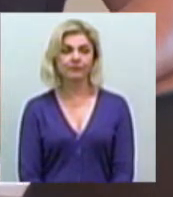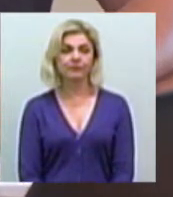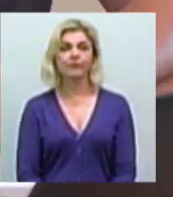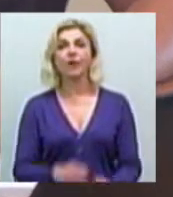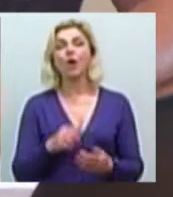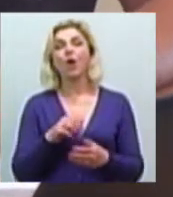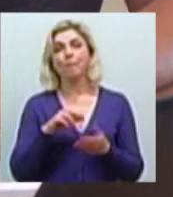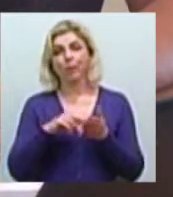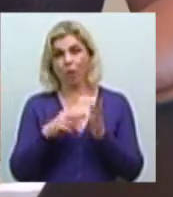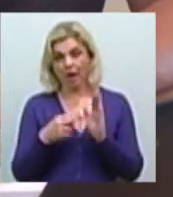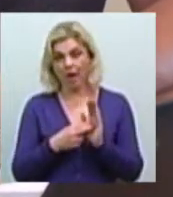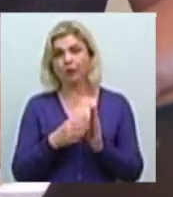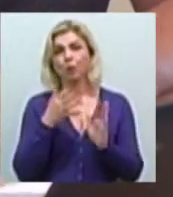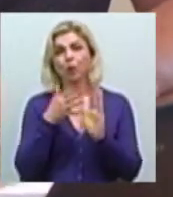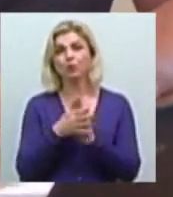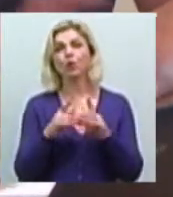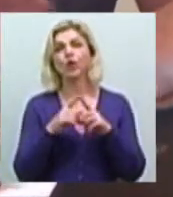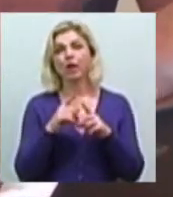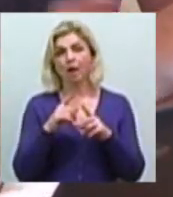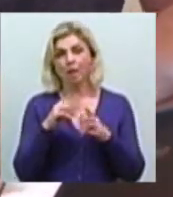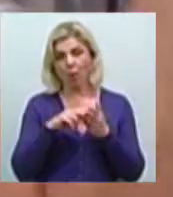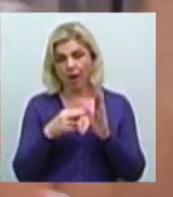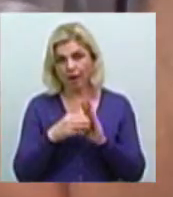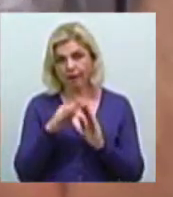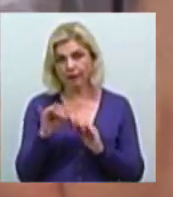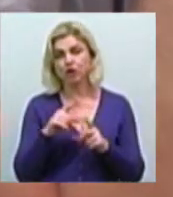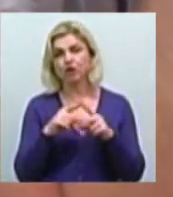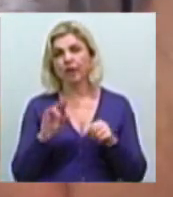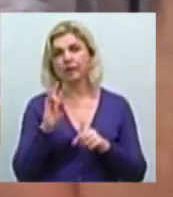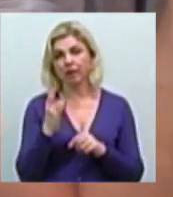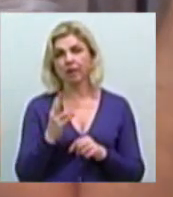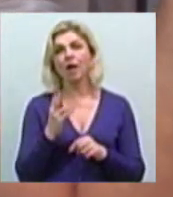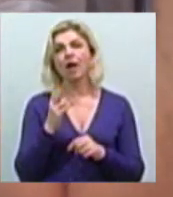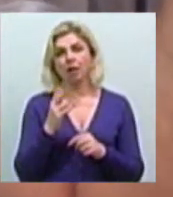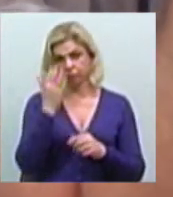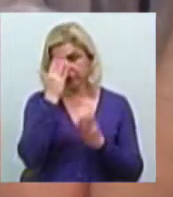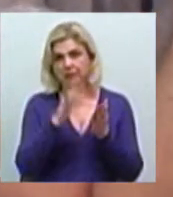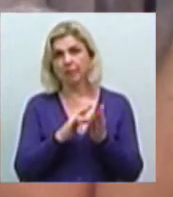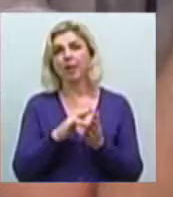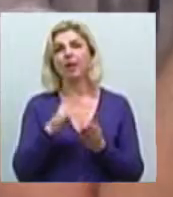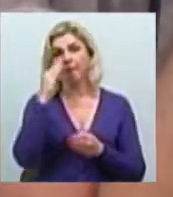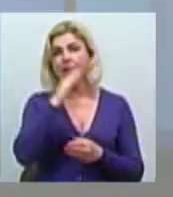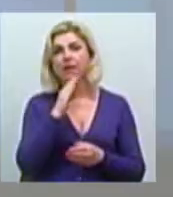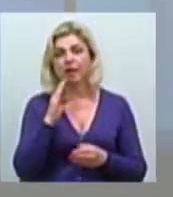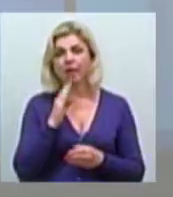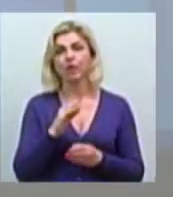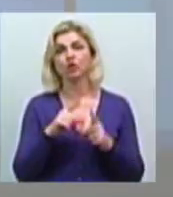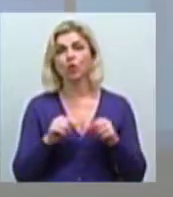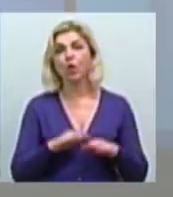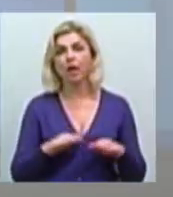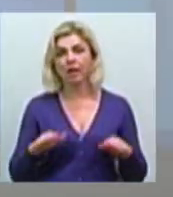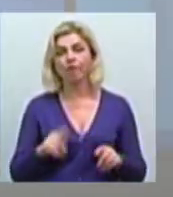Проєкт «Прозорі бюджети шкіл Миколаєва» передбачає залучення громадян, насамперед батьків-школярів, до планування і контролю